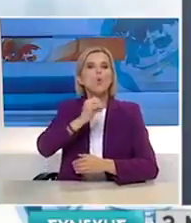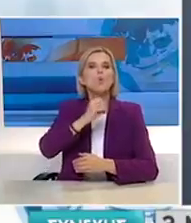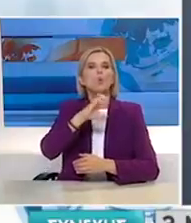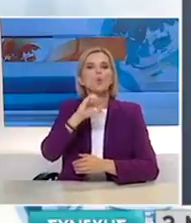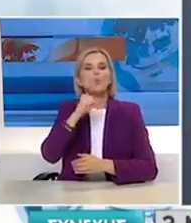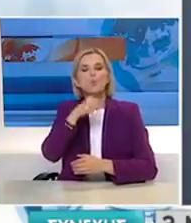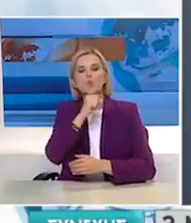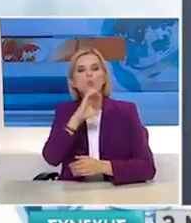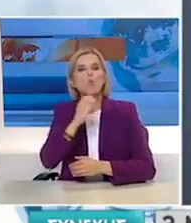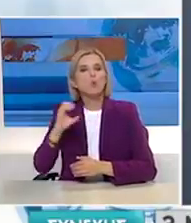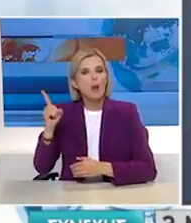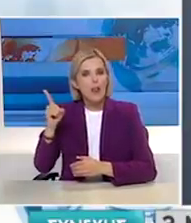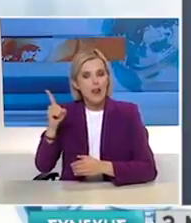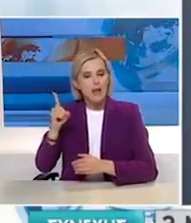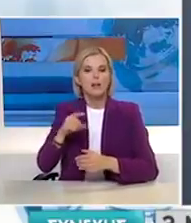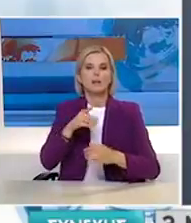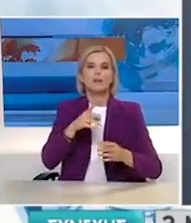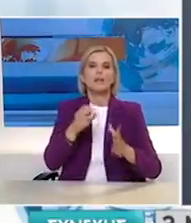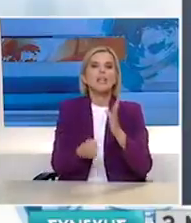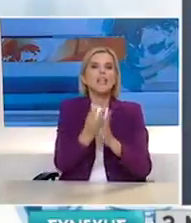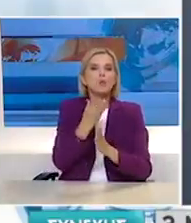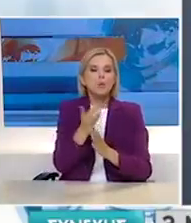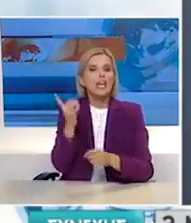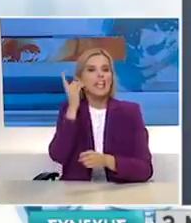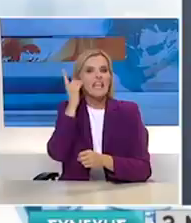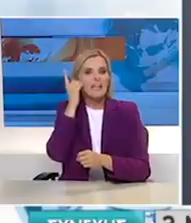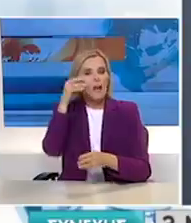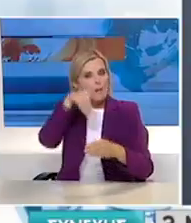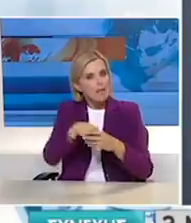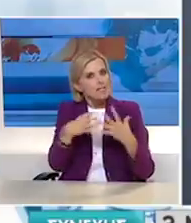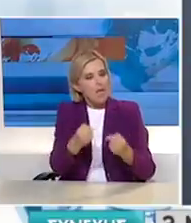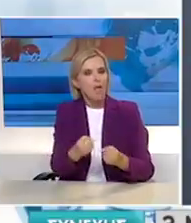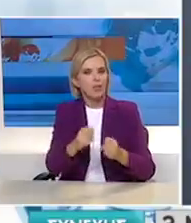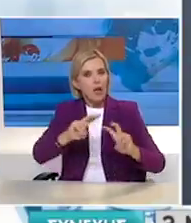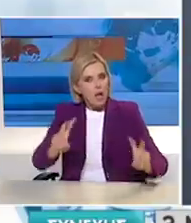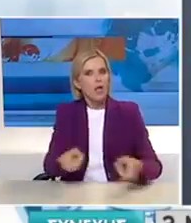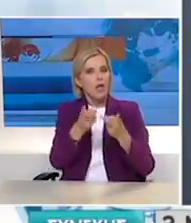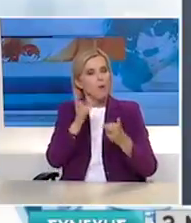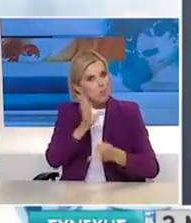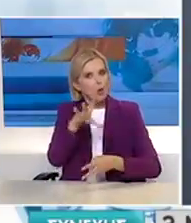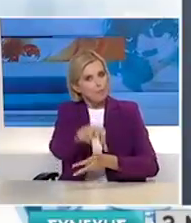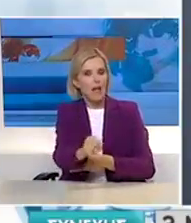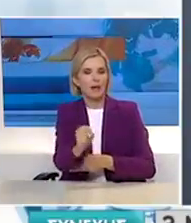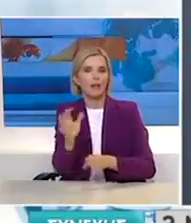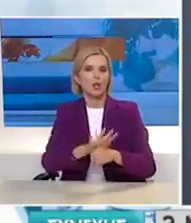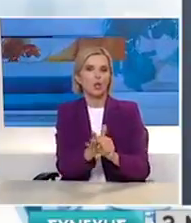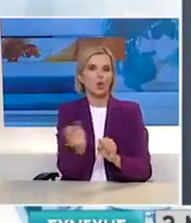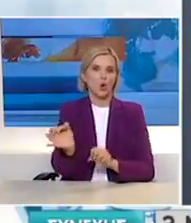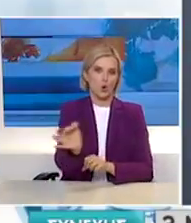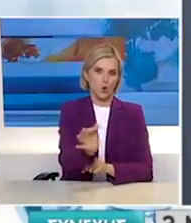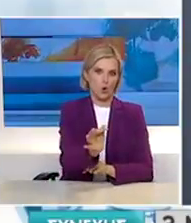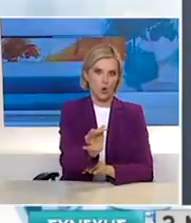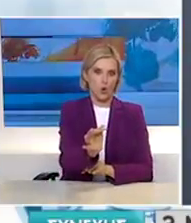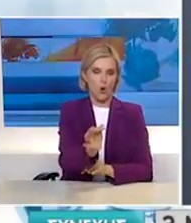για συσκευές iPhone και Android. Αλλά σε όσα μέρη προσπάθησαν